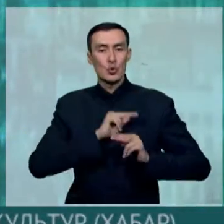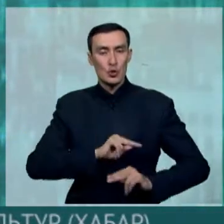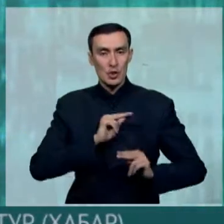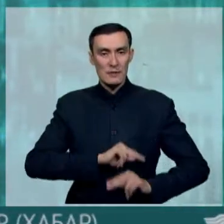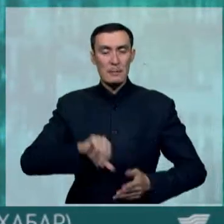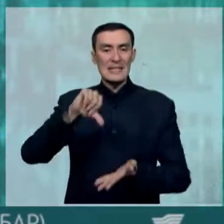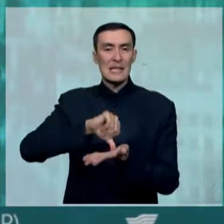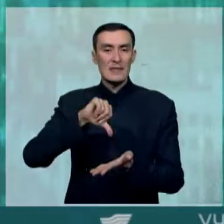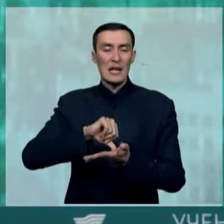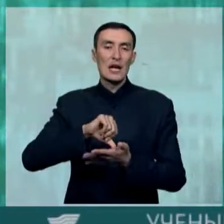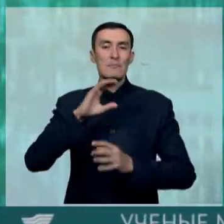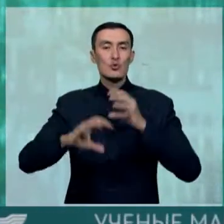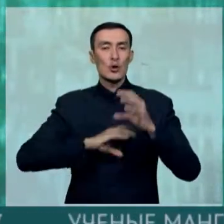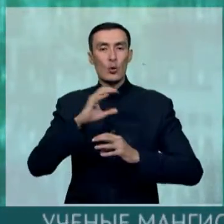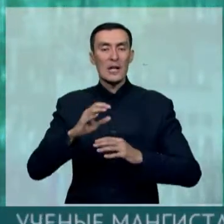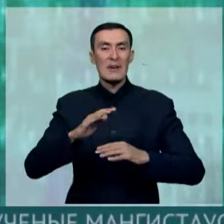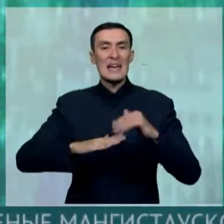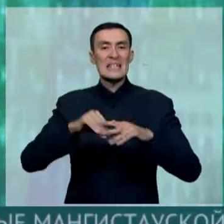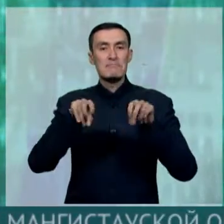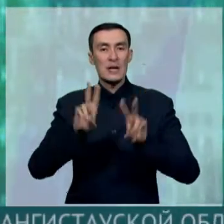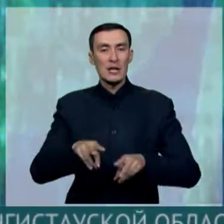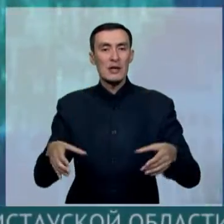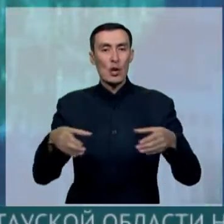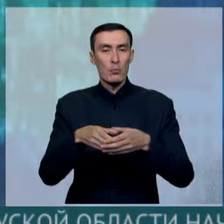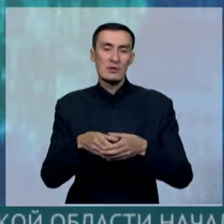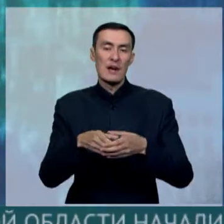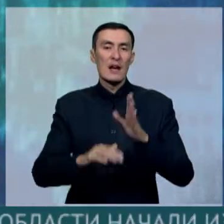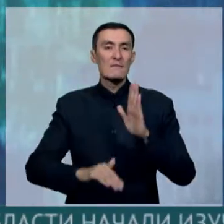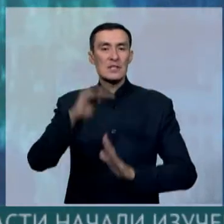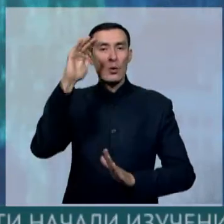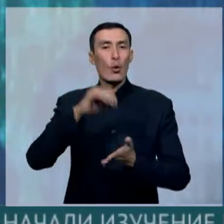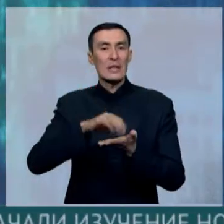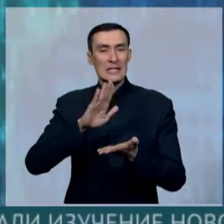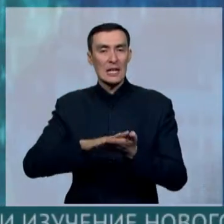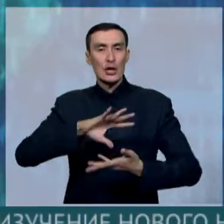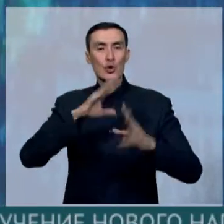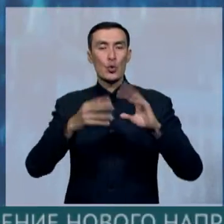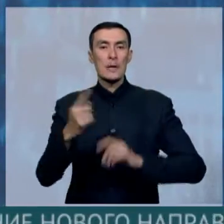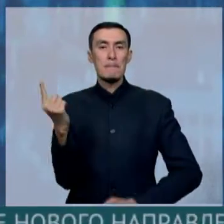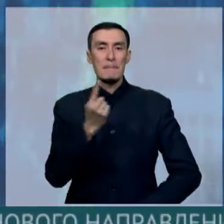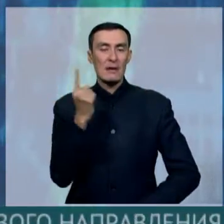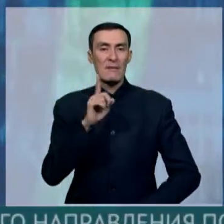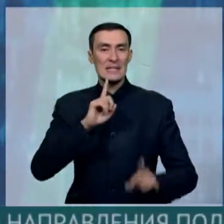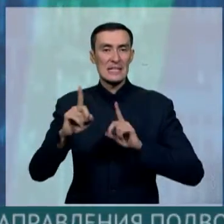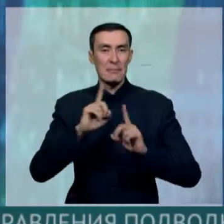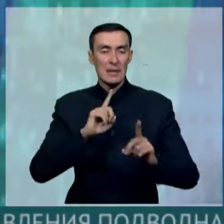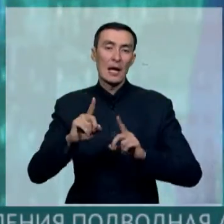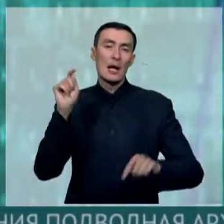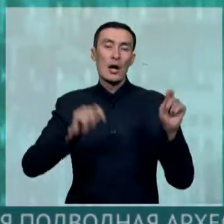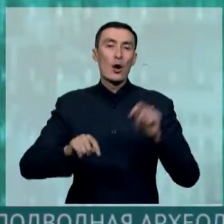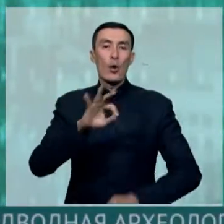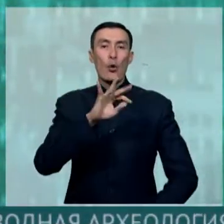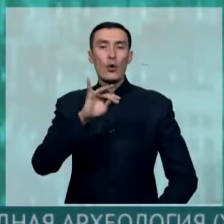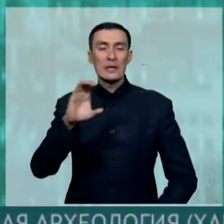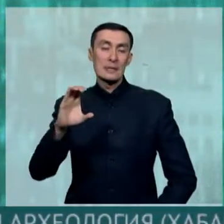сотрудничества. Представители международного экспертного сообщества высоко оценивают итоги первого саммита ОИС по науке